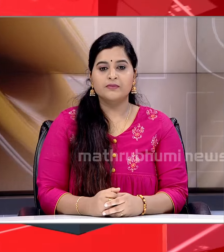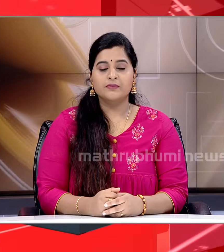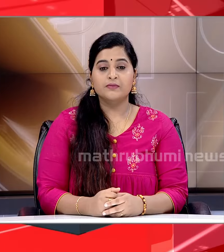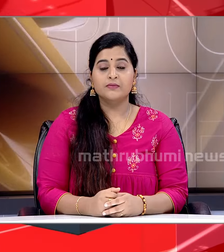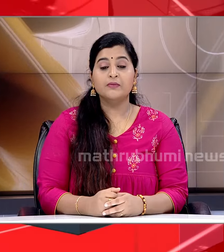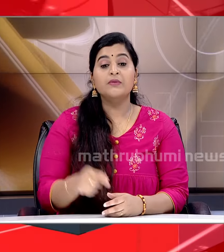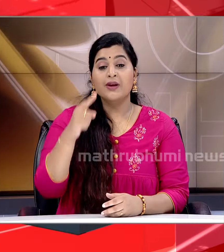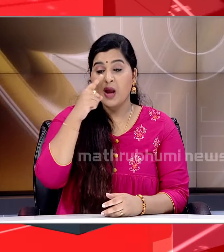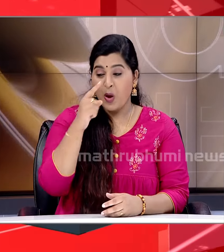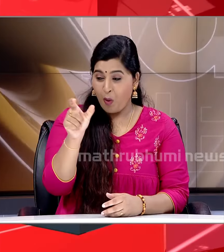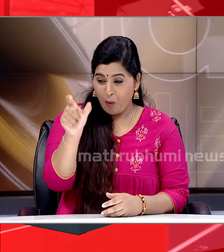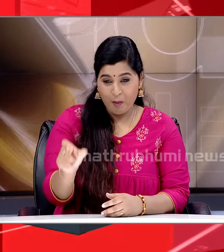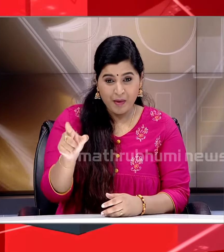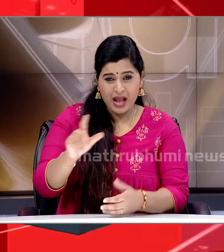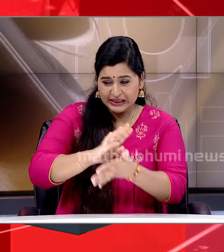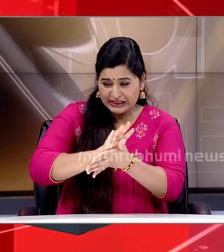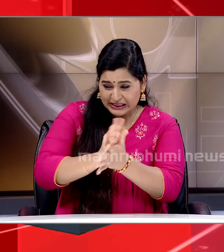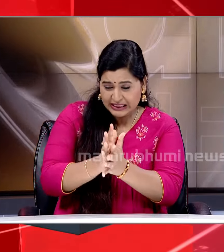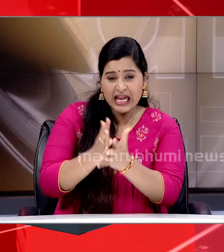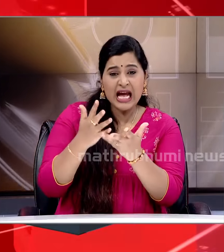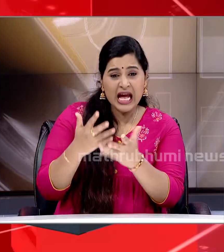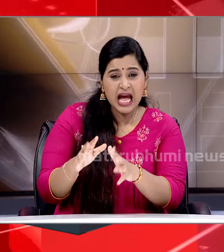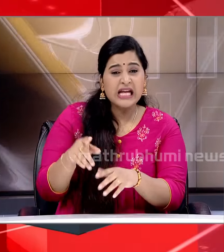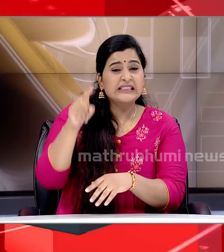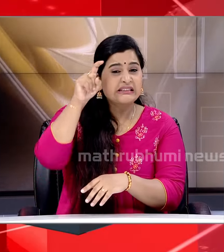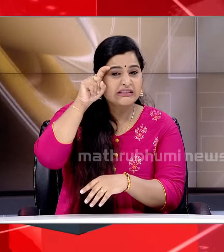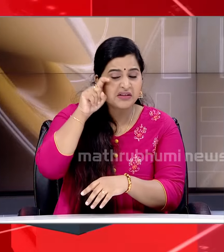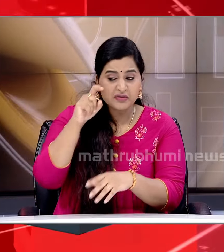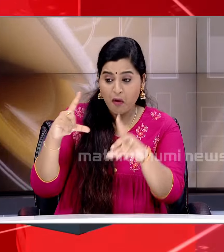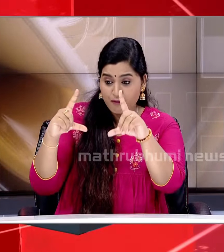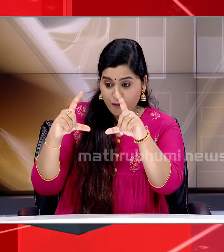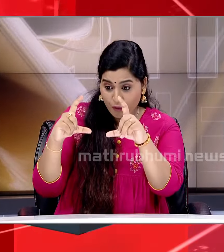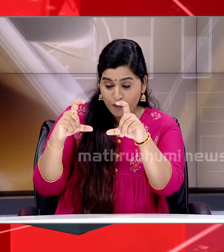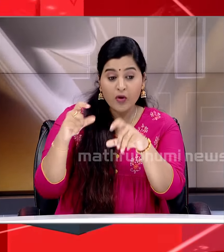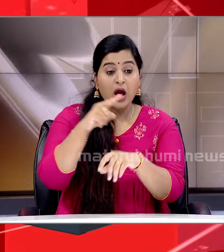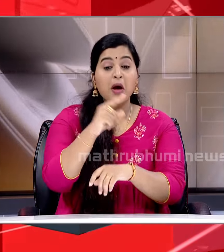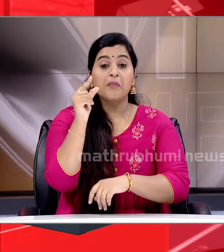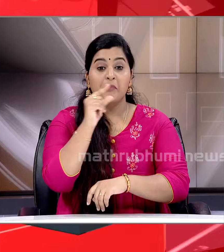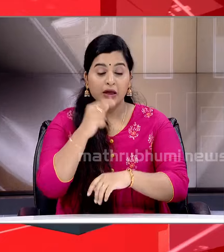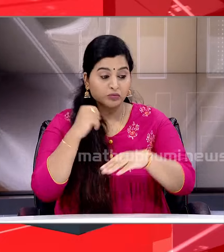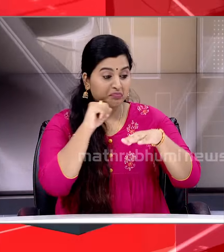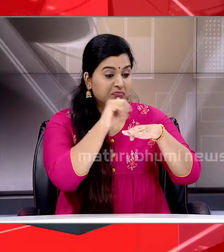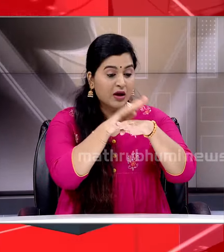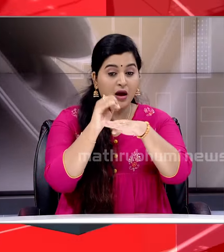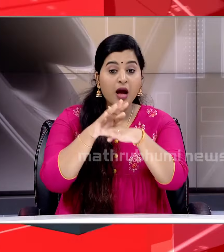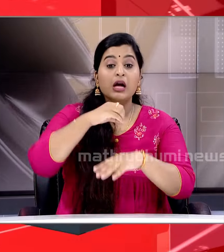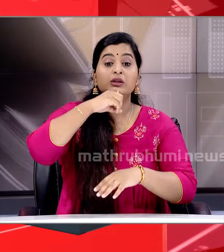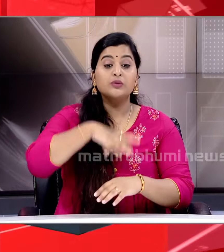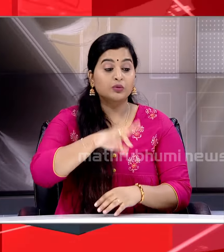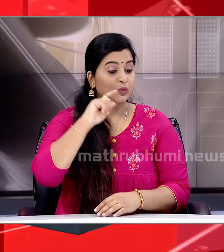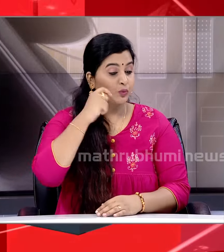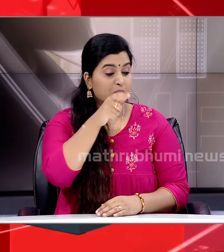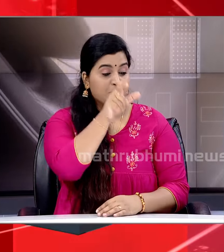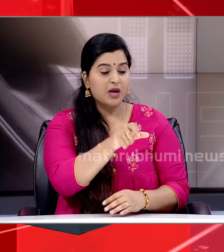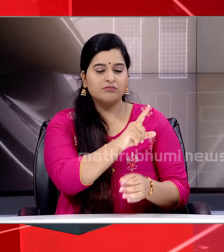യുവതിയെ ലൈംഗിക പീഡനത്തിനിരയാക്കി നഗ്ന ദൃശ്യങ്ങൾ പകർത്തി ബന്ധുക്കൾക്ക് അയച്ച യുവാവ് അറസ്റ്റിൽ. കട്ടപ്പന തൊപ്പിപ്പാള സ്വദേശി ബിബിനെയാണ് അടിമാലി